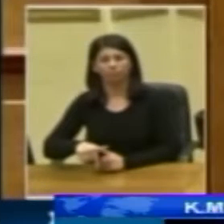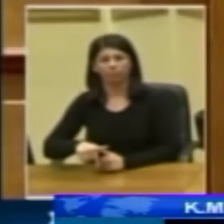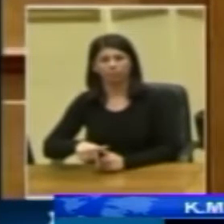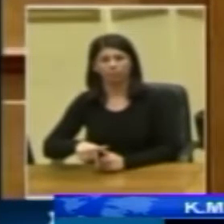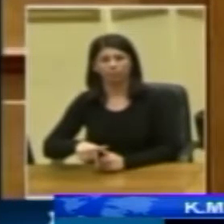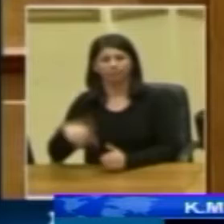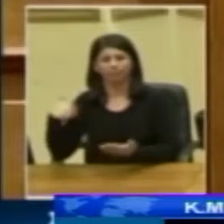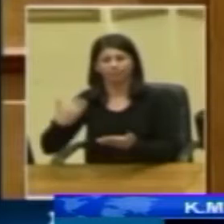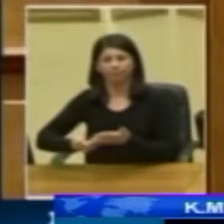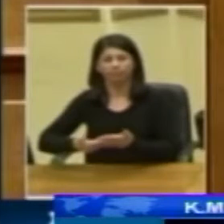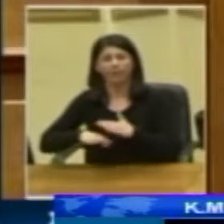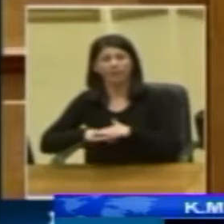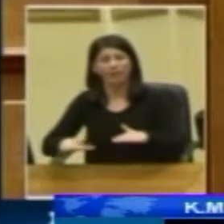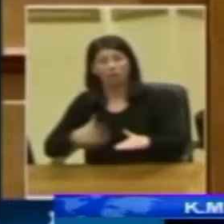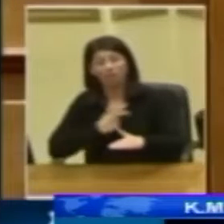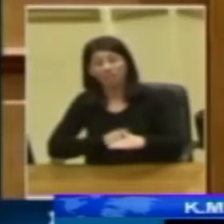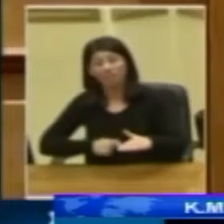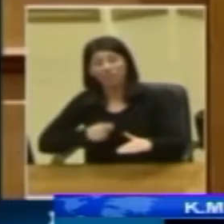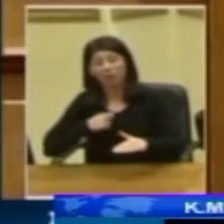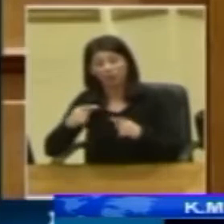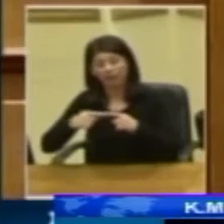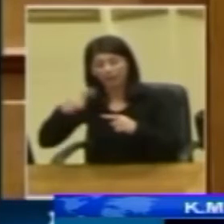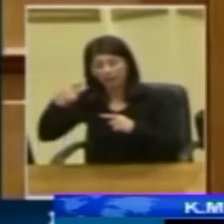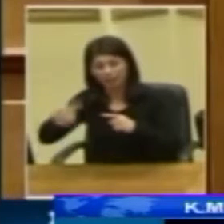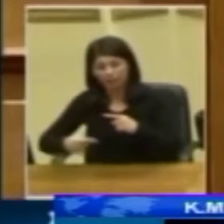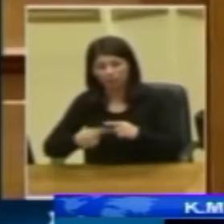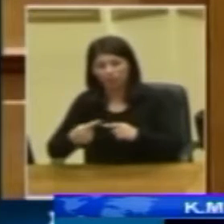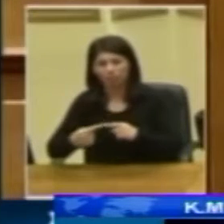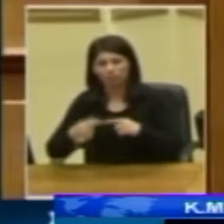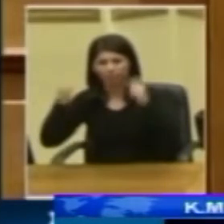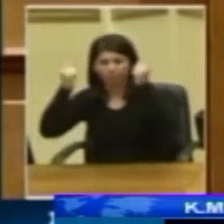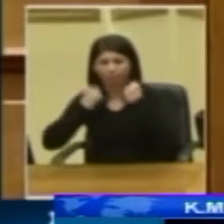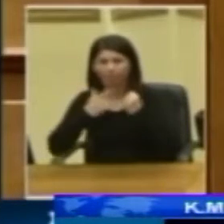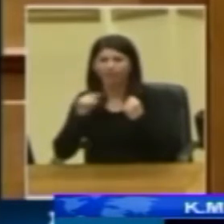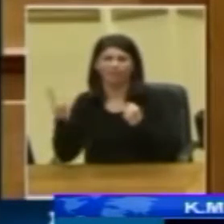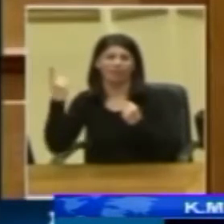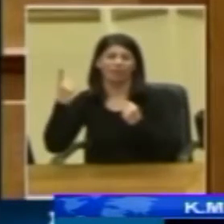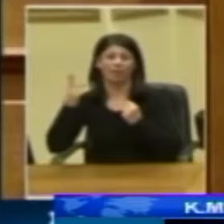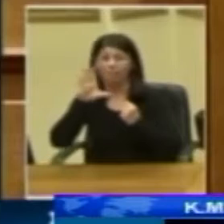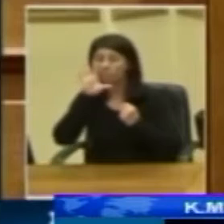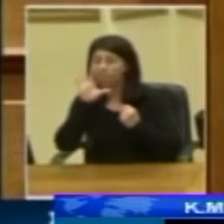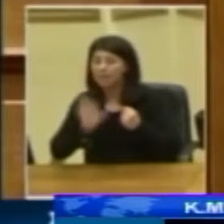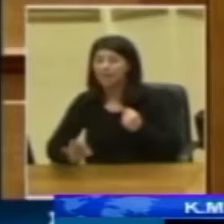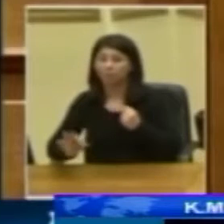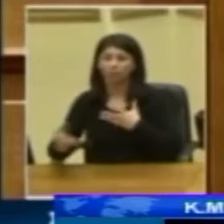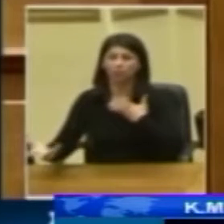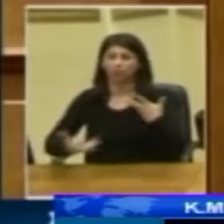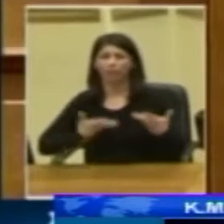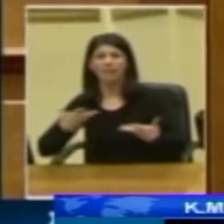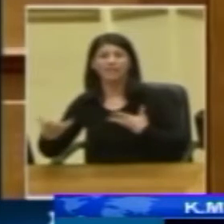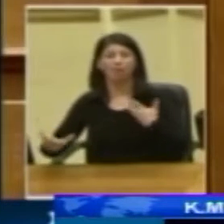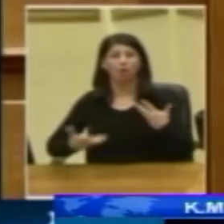ένας κύκλος χαμένων ευκαιριών για τον πραγματικό θεσμικό εξυγχρονισμό της χώρας